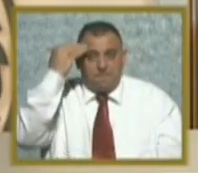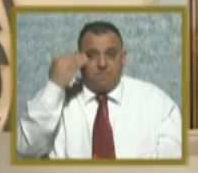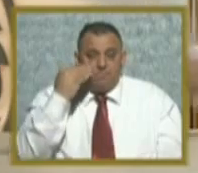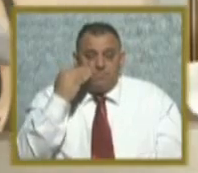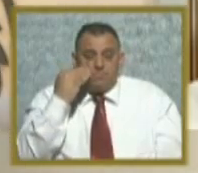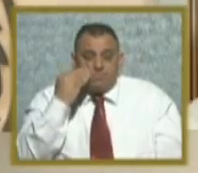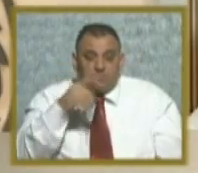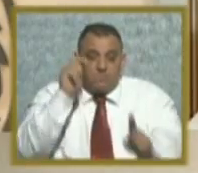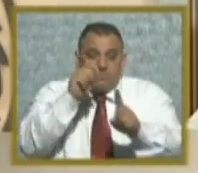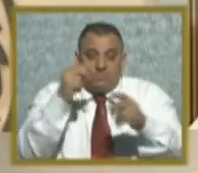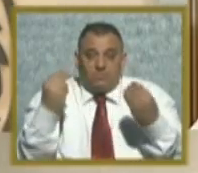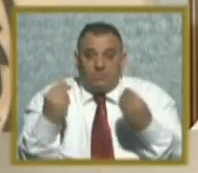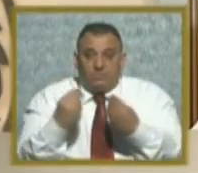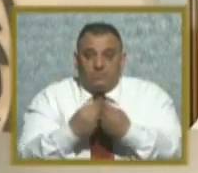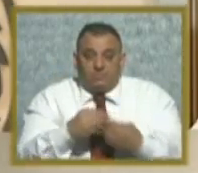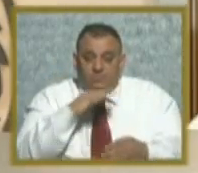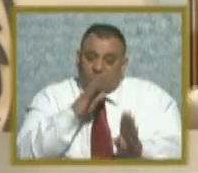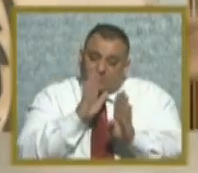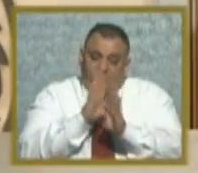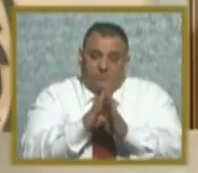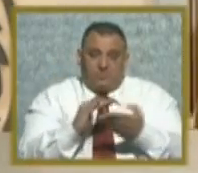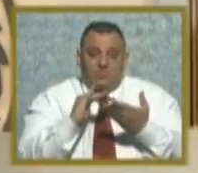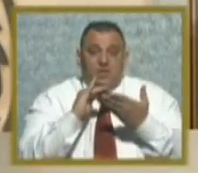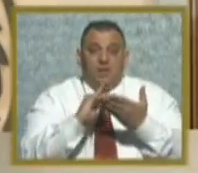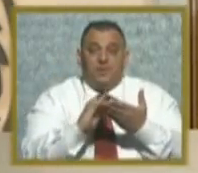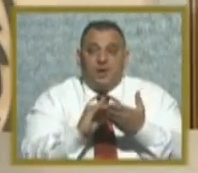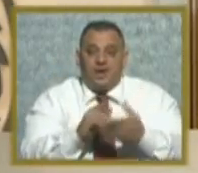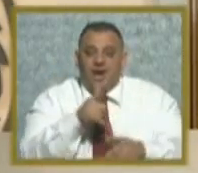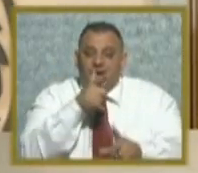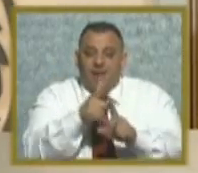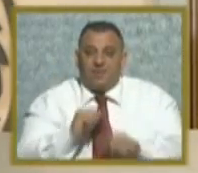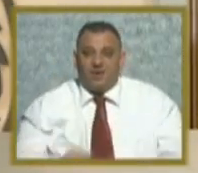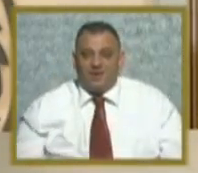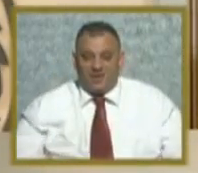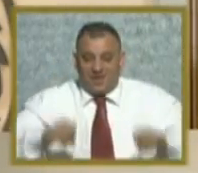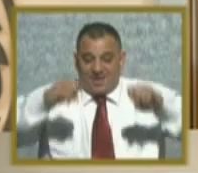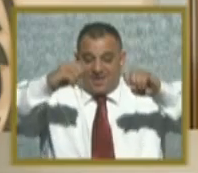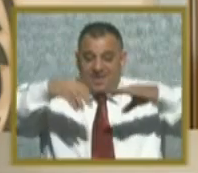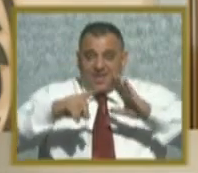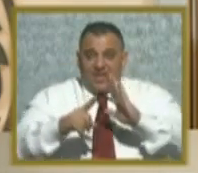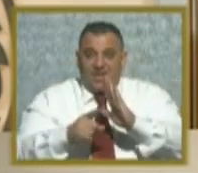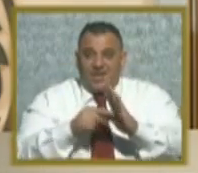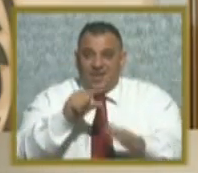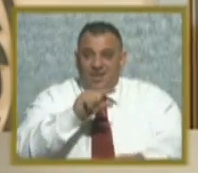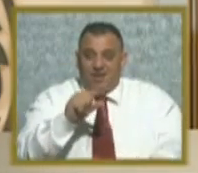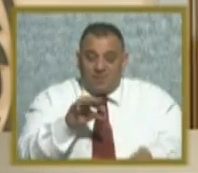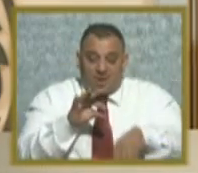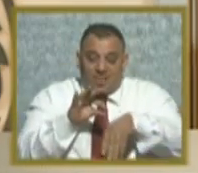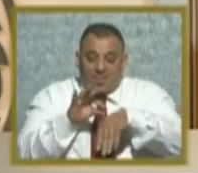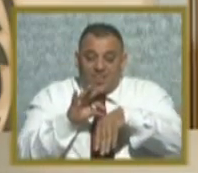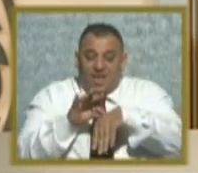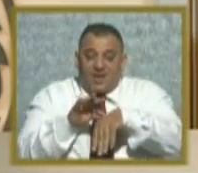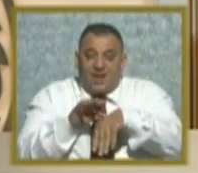حريصه على انها تصل والدها لكن في مشاكل كثيره. يا اختي أمينة بارك الله فيك، يعني بالنسبة للإنسان لابد أن